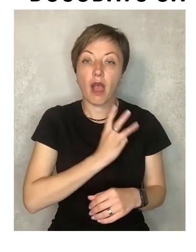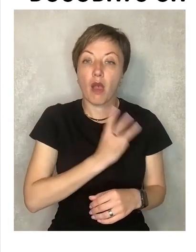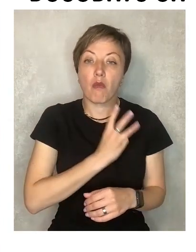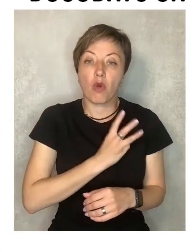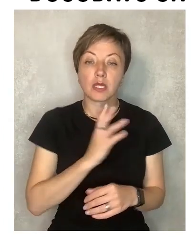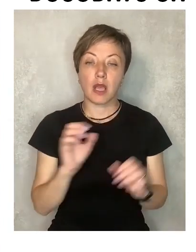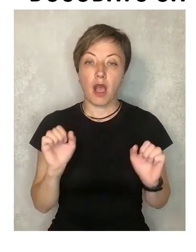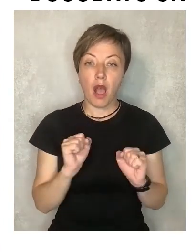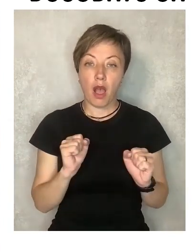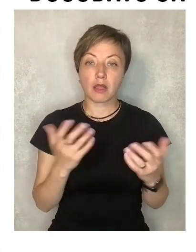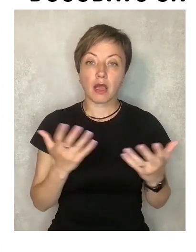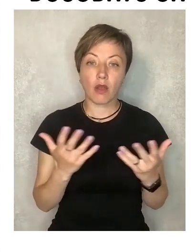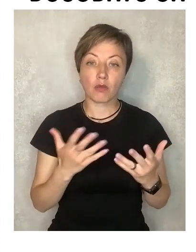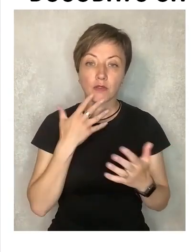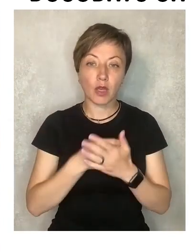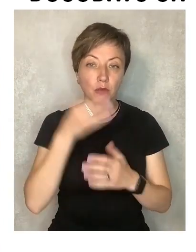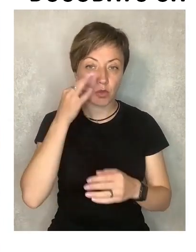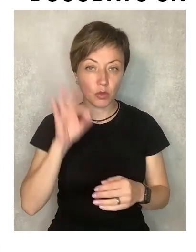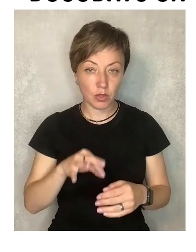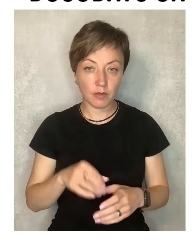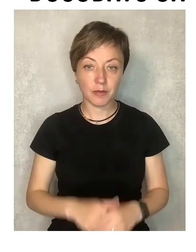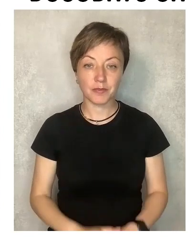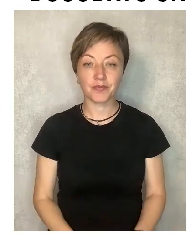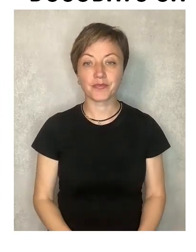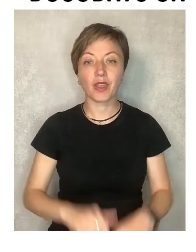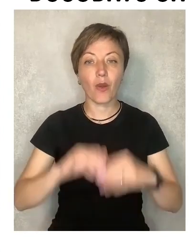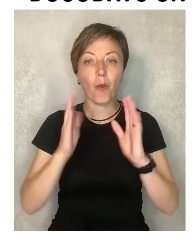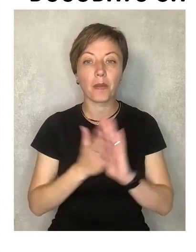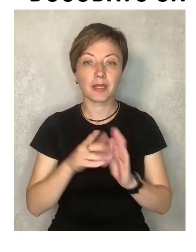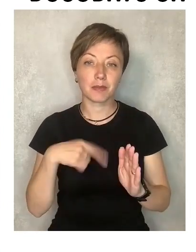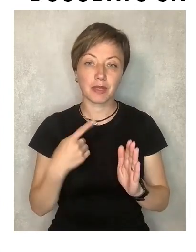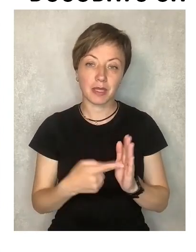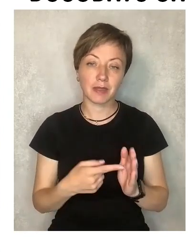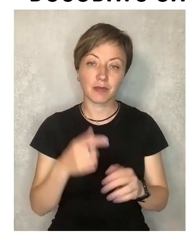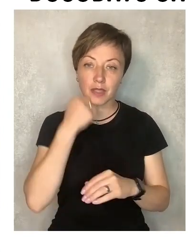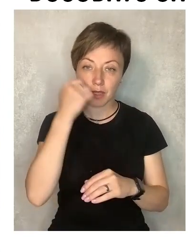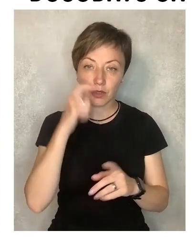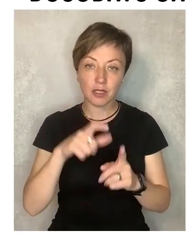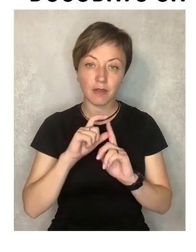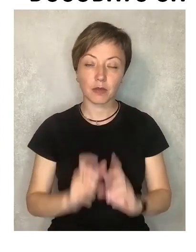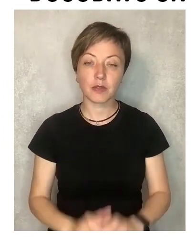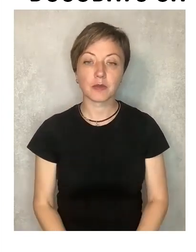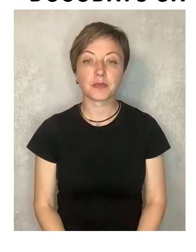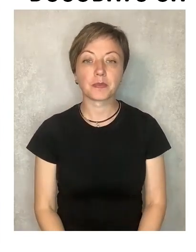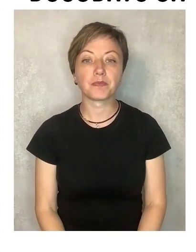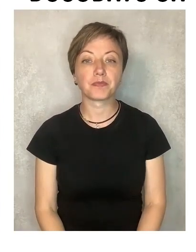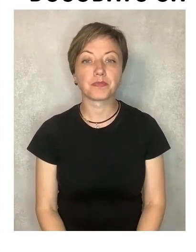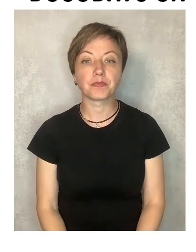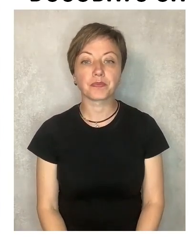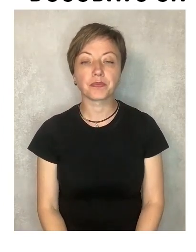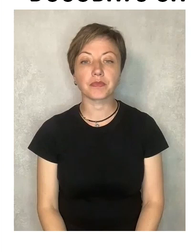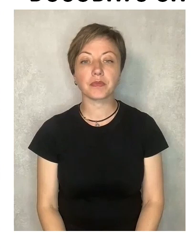власне, на якомусь своєму досвіді. Трохи таке комплексне питання, але буду вдячна за відповідь. Ну, я можу почати,